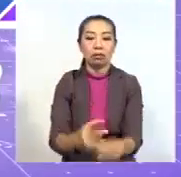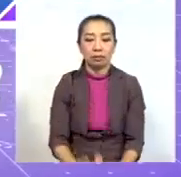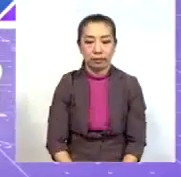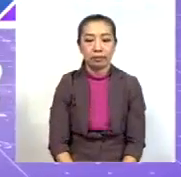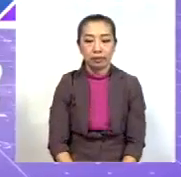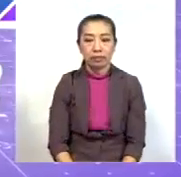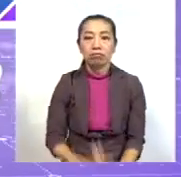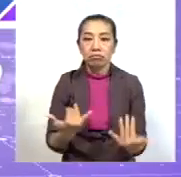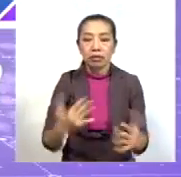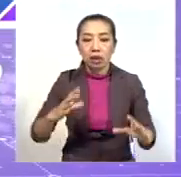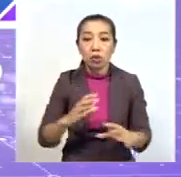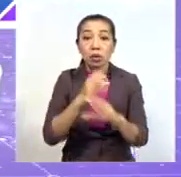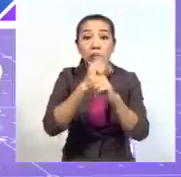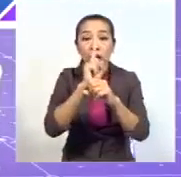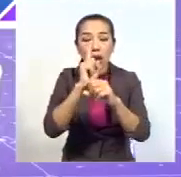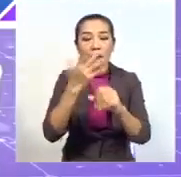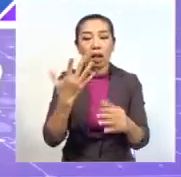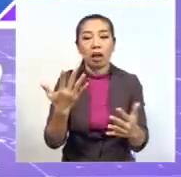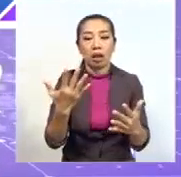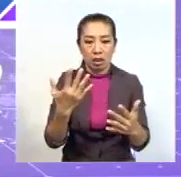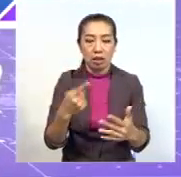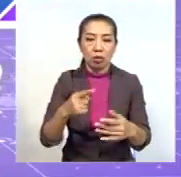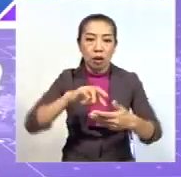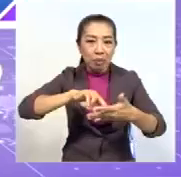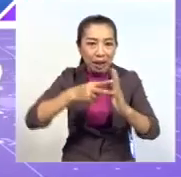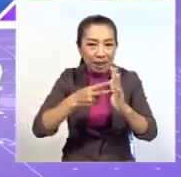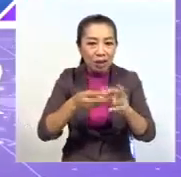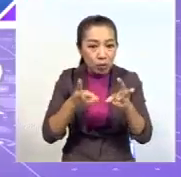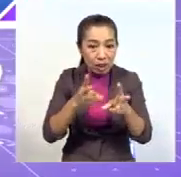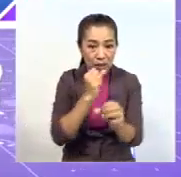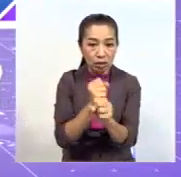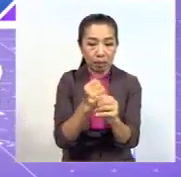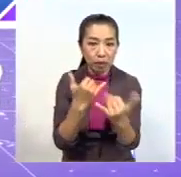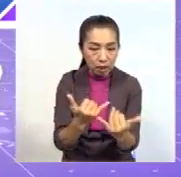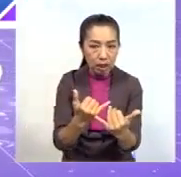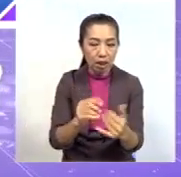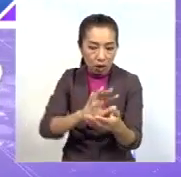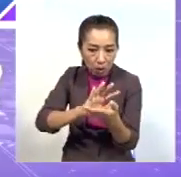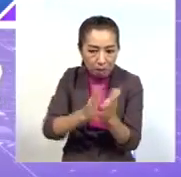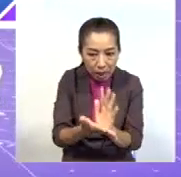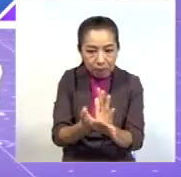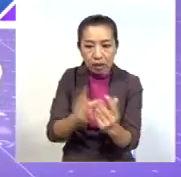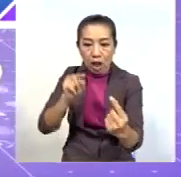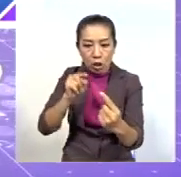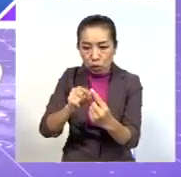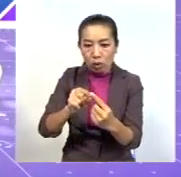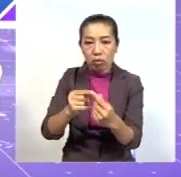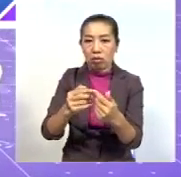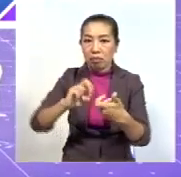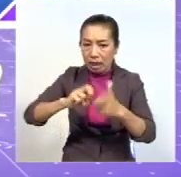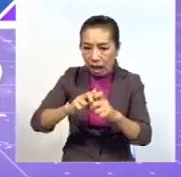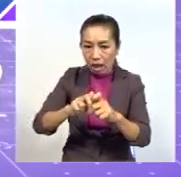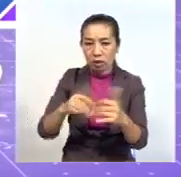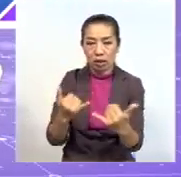านนี้เพราะฉะนั้นนั่นก็หมายความว่าตัวมาตรการที่เรามีการดำเนินงานเราก็จะปรับให้สอดคล้องกับสถานการณ์กับในส่วน